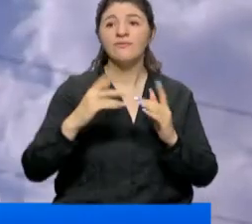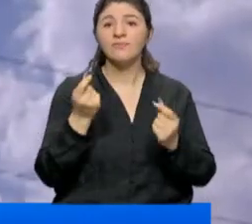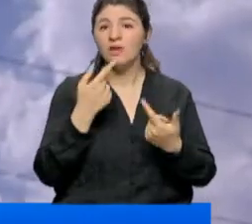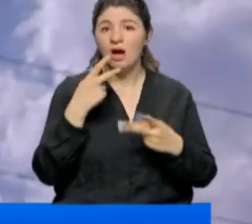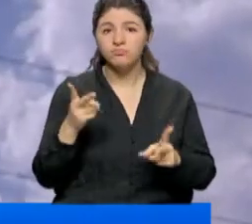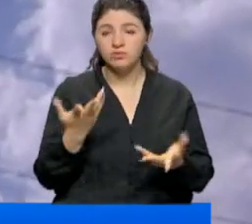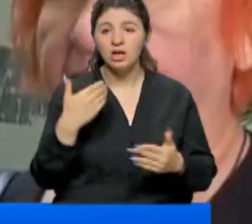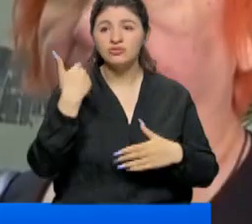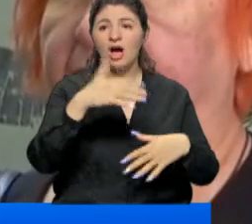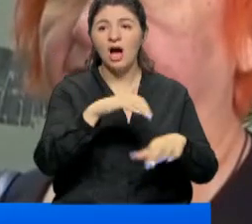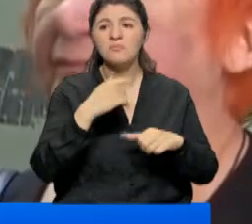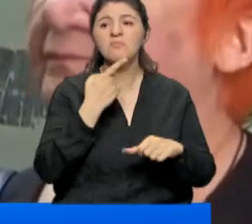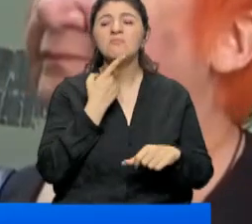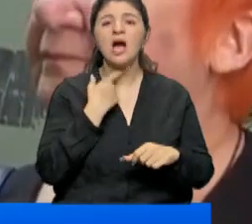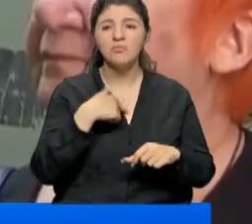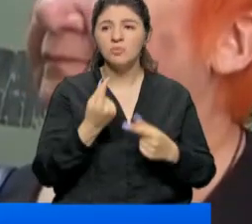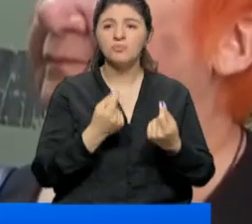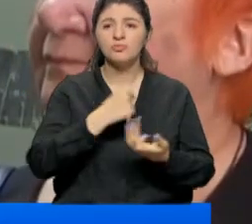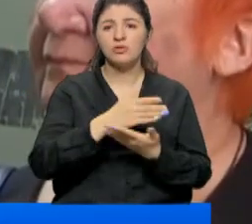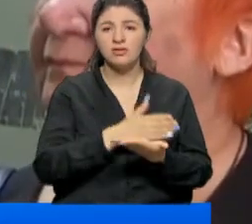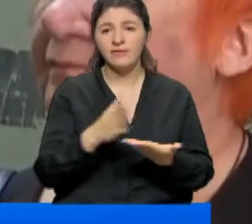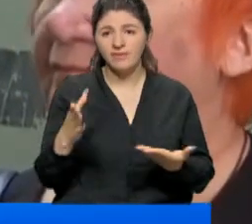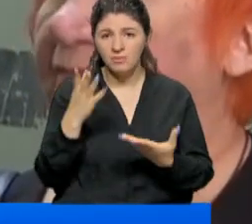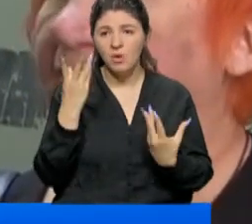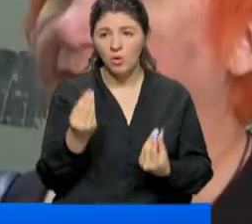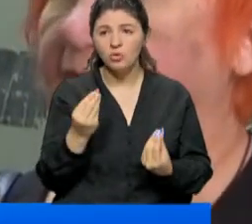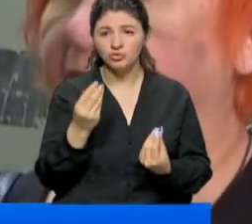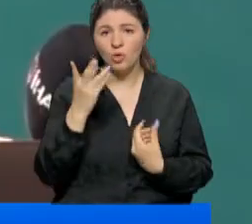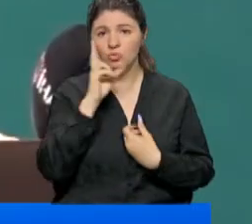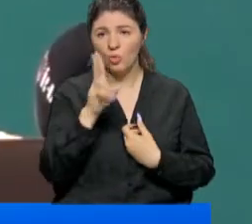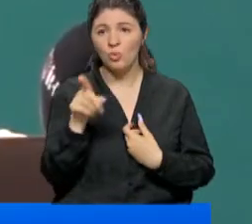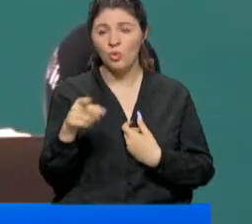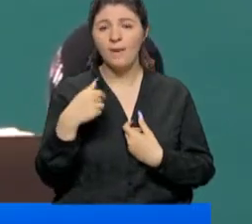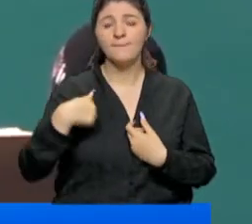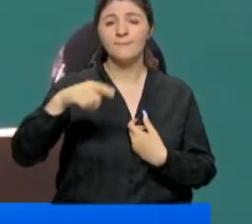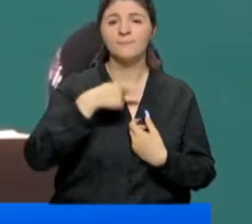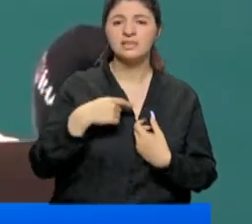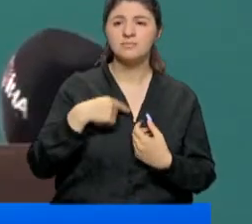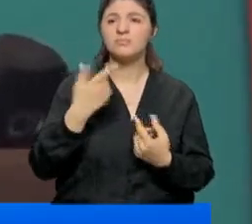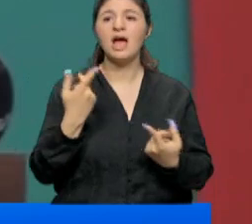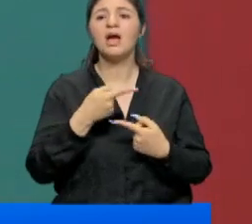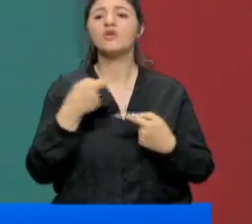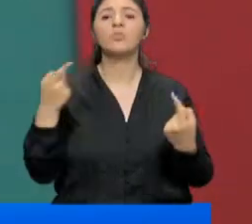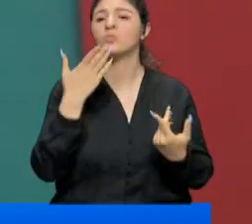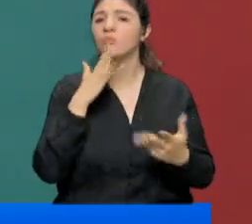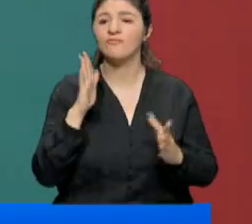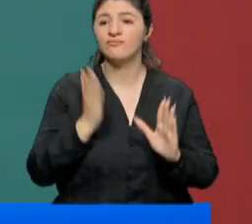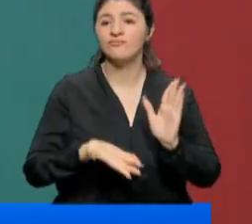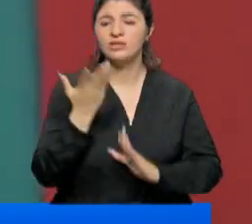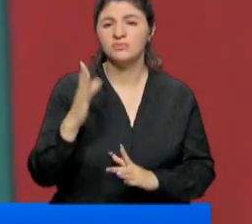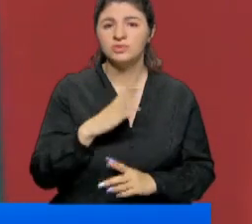açıklanmadı ithalat bağımlılığı buğdayda devam edecek olduğu görünüyor bizim 90